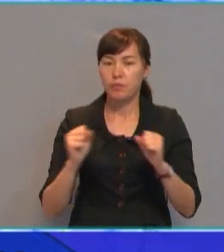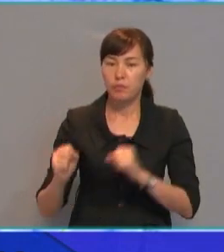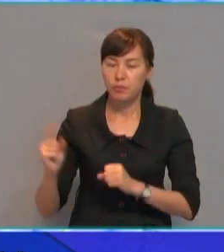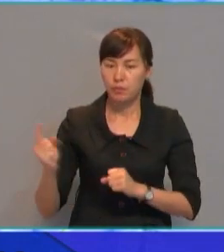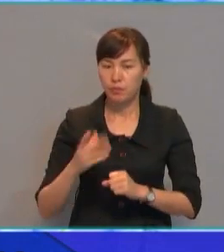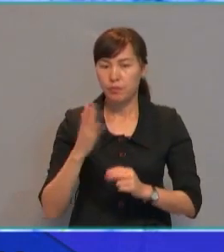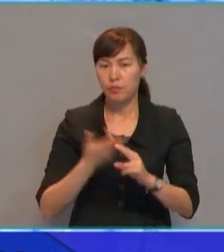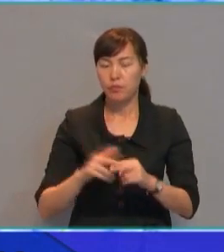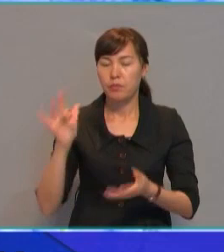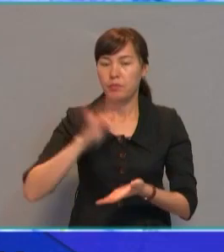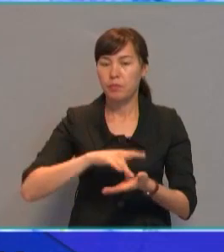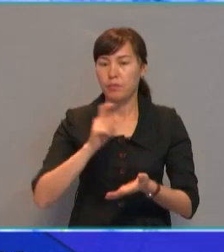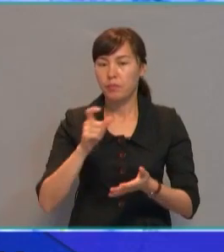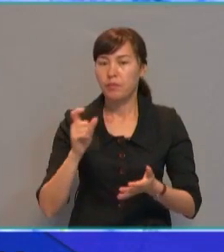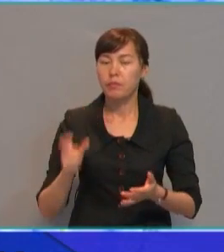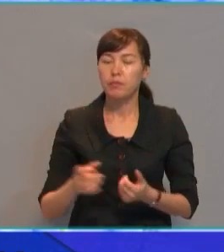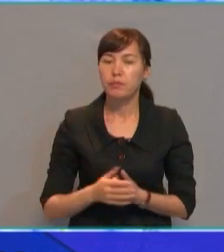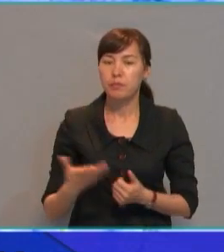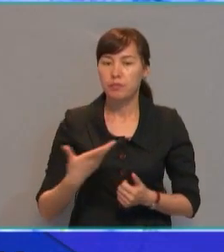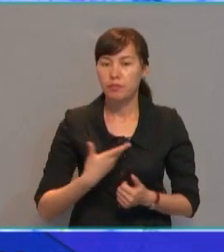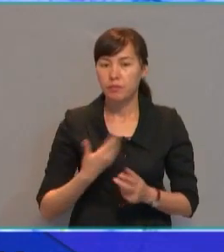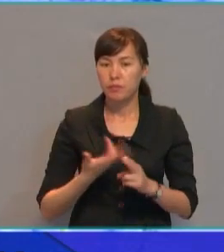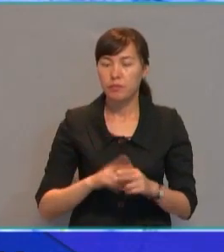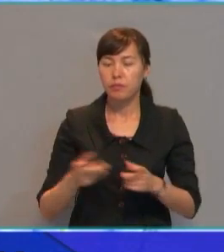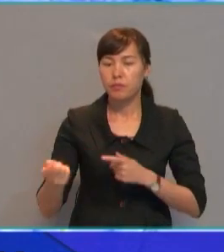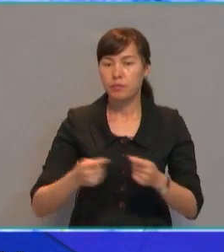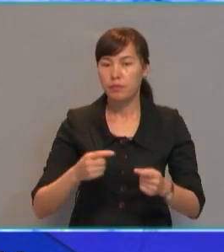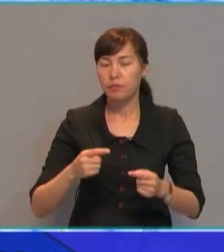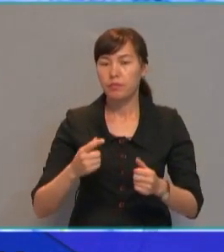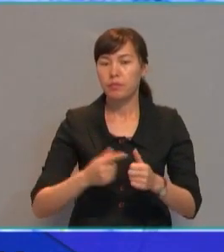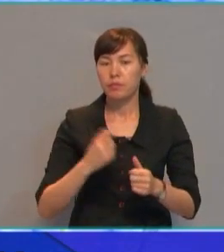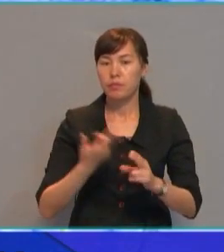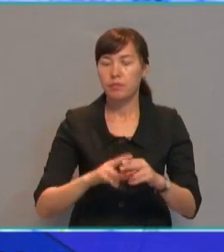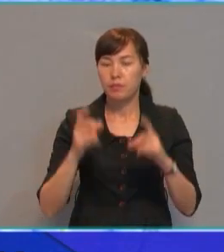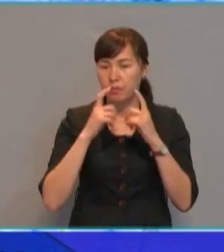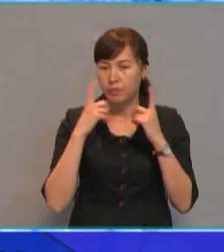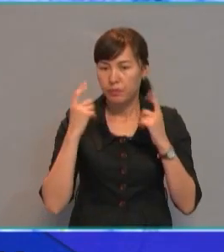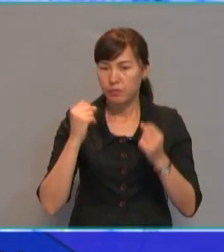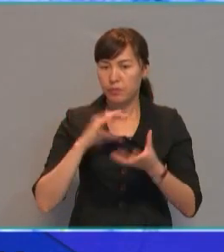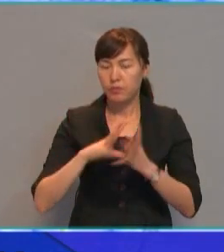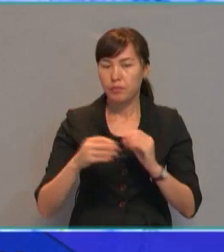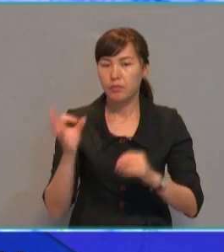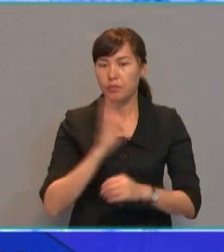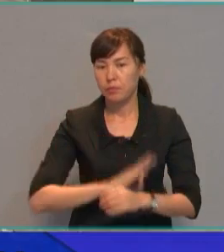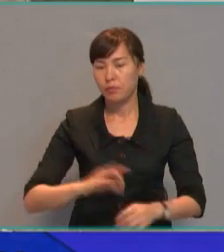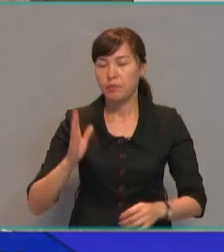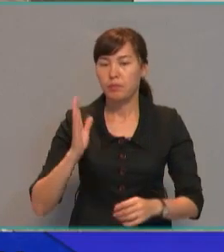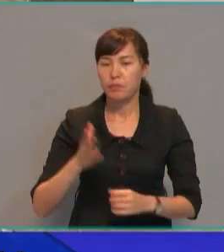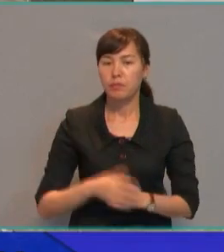бірі. Енді қала тұрғындарына біз осы әкімдіктің атынан осы бетперделермен қолдануға